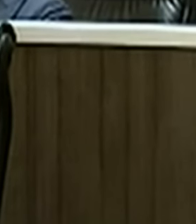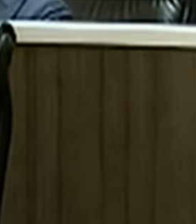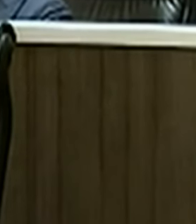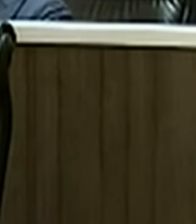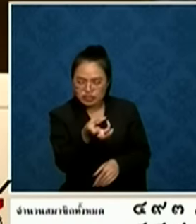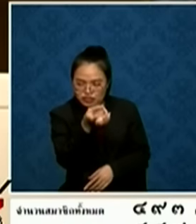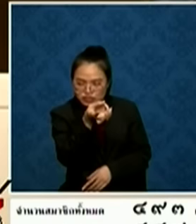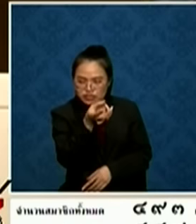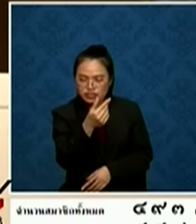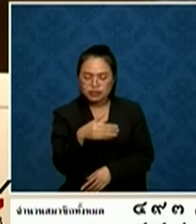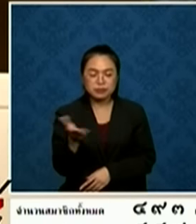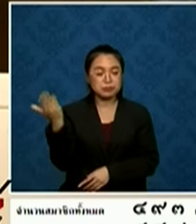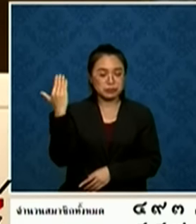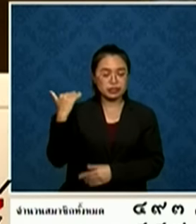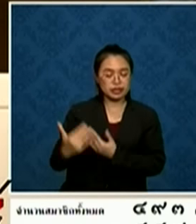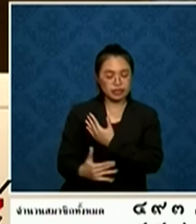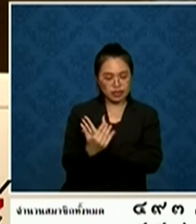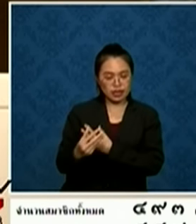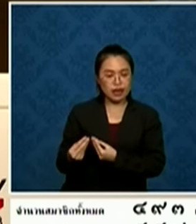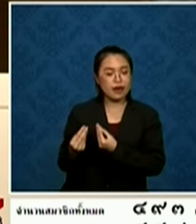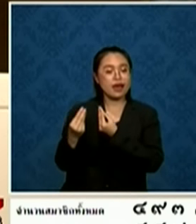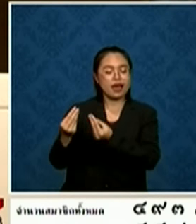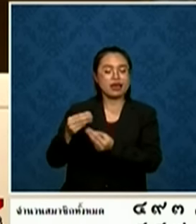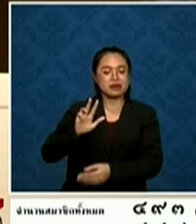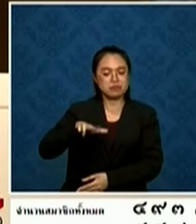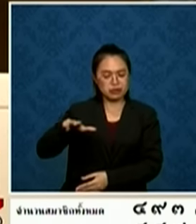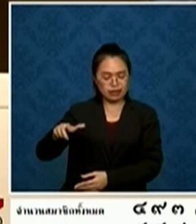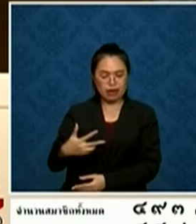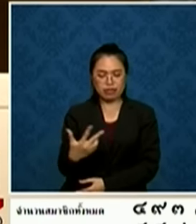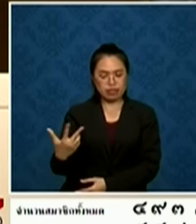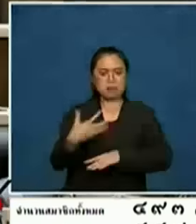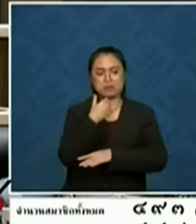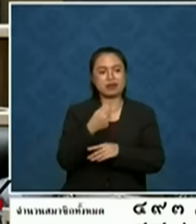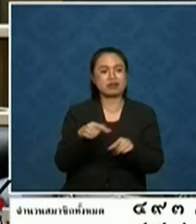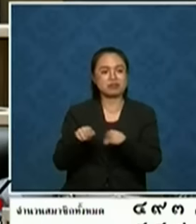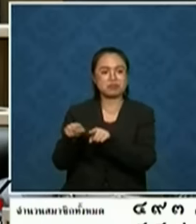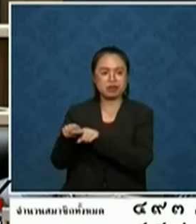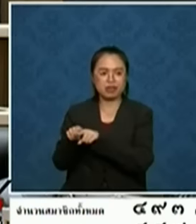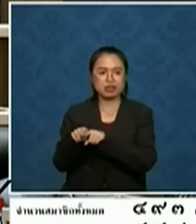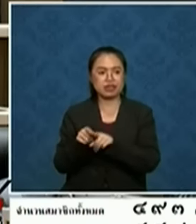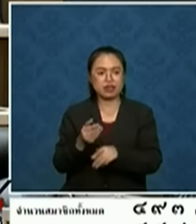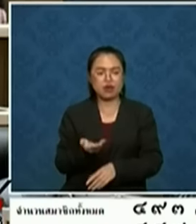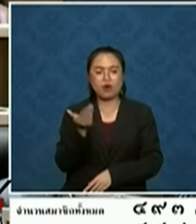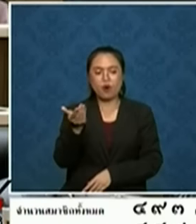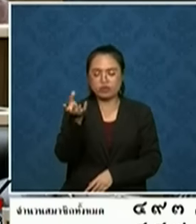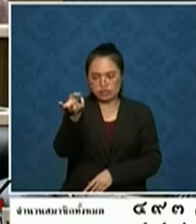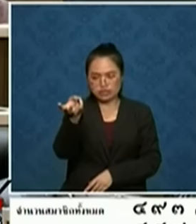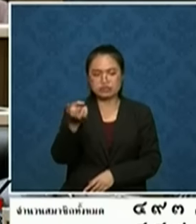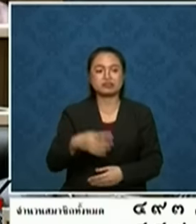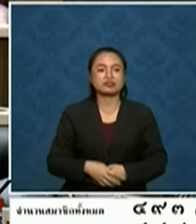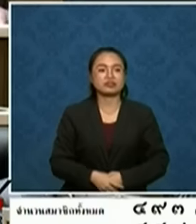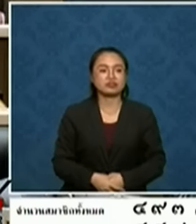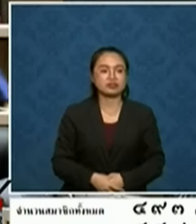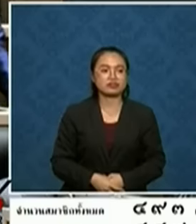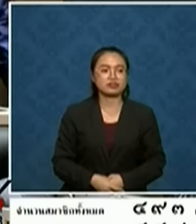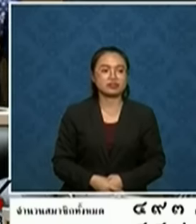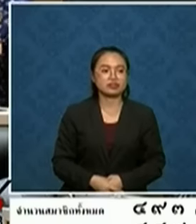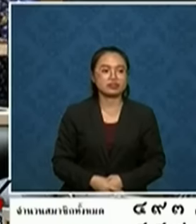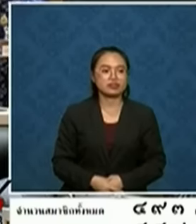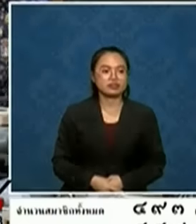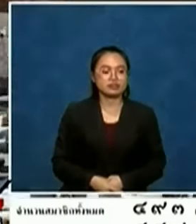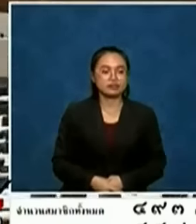ที่ทำให้พรรคร่วมรัฐบาลทำงานกันไปยากมากยิ่งขึ้นเพราะยิ่งตอนนี้เองก็ยังทำให้หลายคนจับตาว่าพรรคร่วมรัฐบาลจะทำ